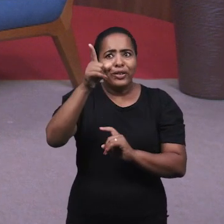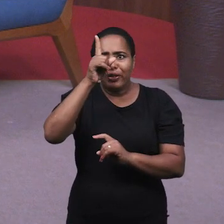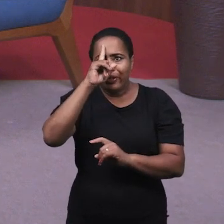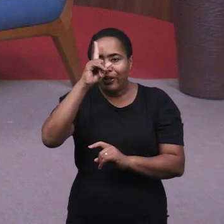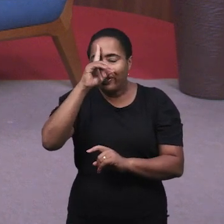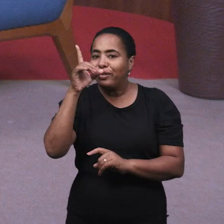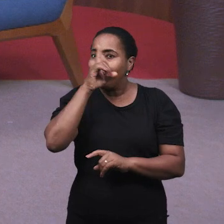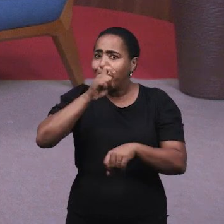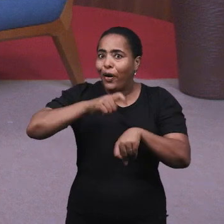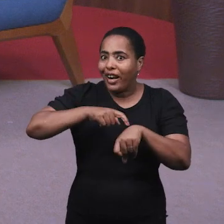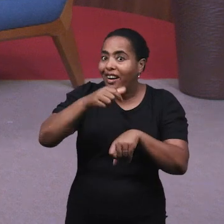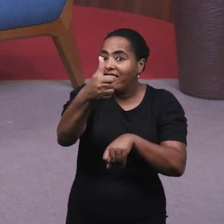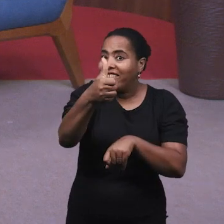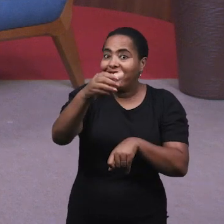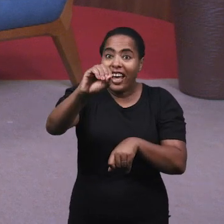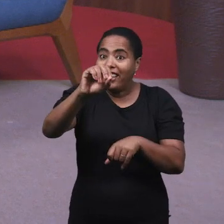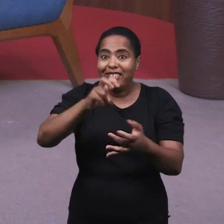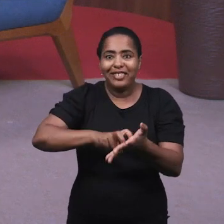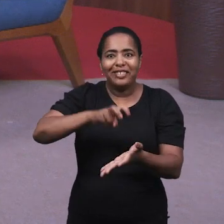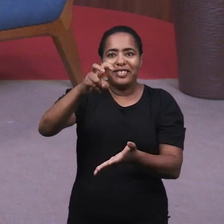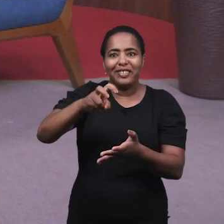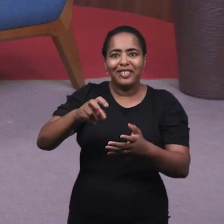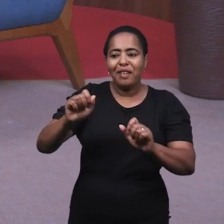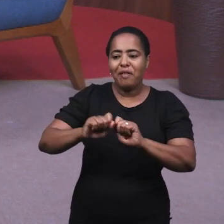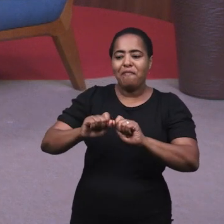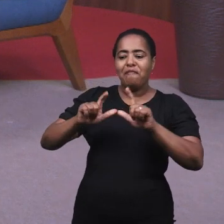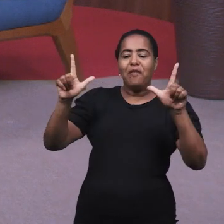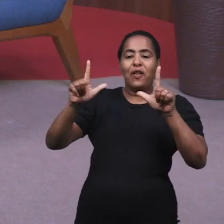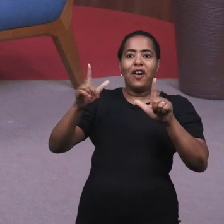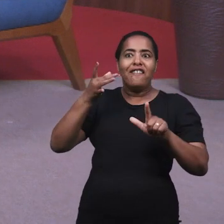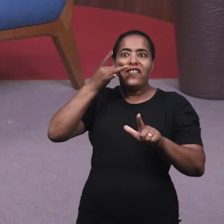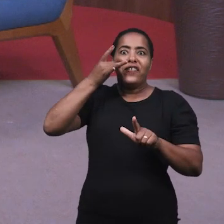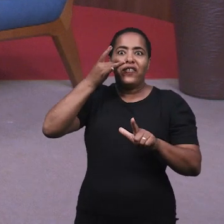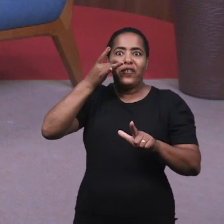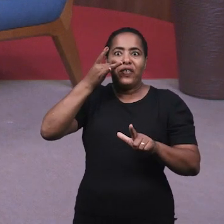spéciale, l'école biblique dominicale. Tous les dimanches à 10 heures du matin,